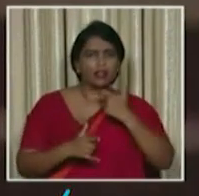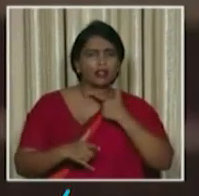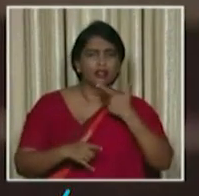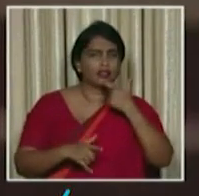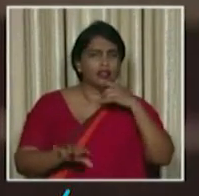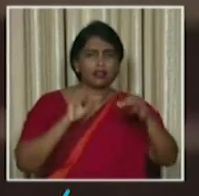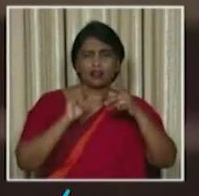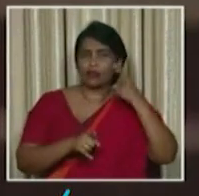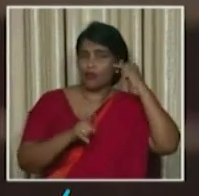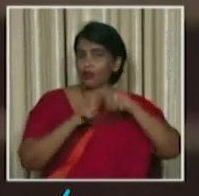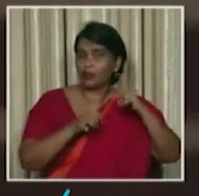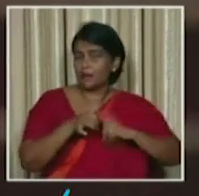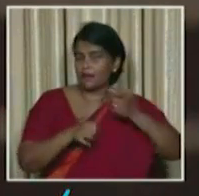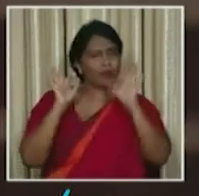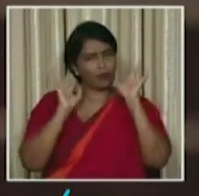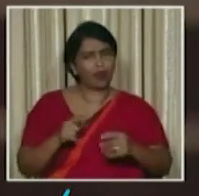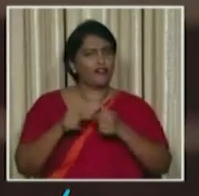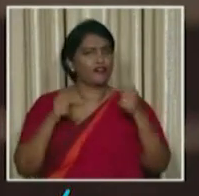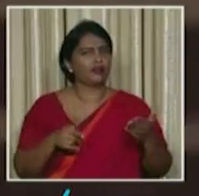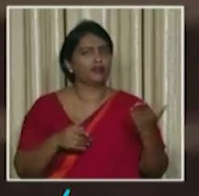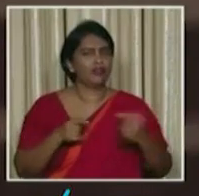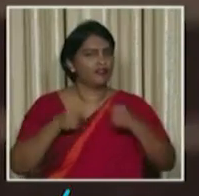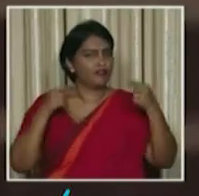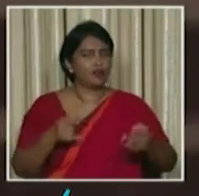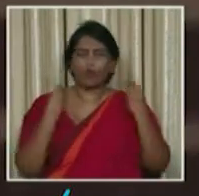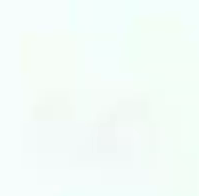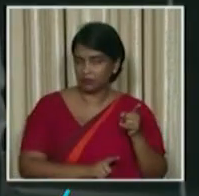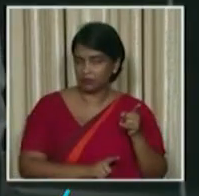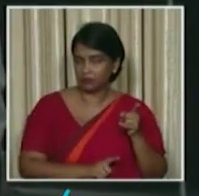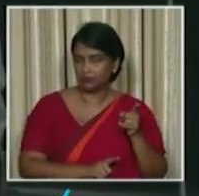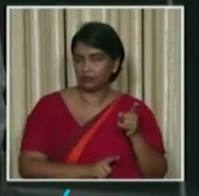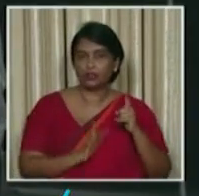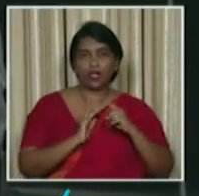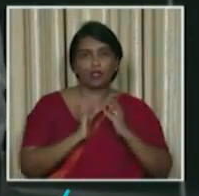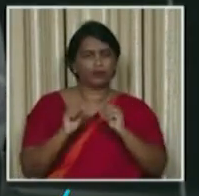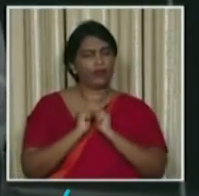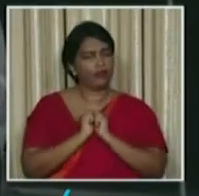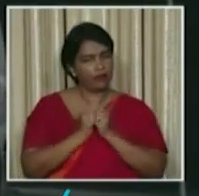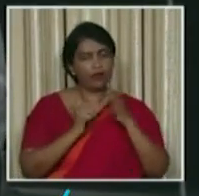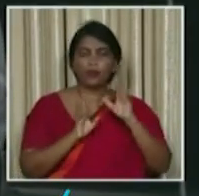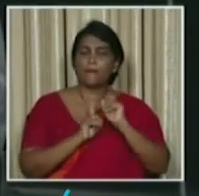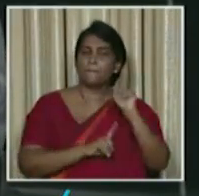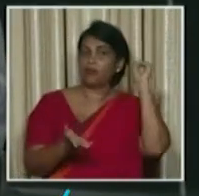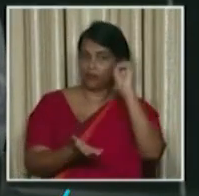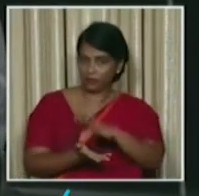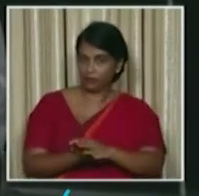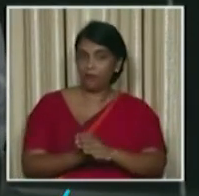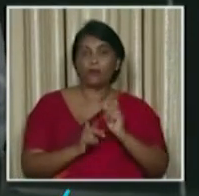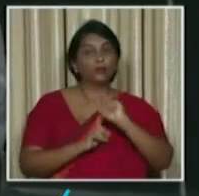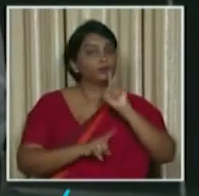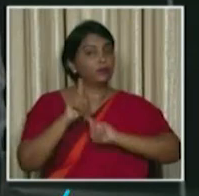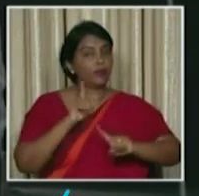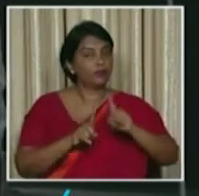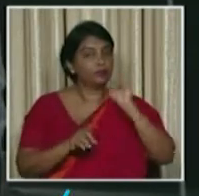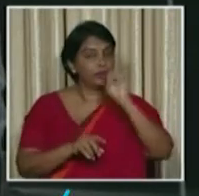ප්‍රශ්න ගැන කතා කරන් තියෙන වටිනා වෙලාවක් විපක්ෂයන් අපරාධයක් කරන්නේ. IMF ලේකණය පාර්ලිමේන්තුවට ගෙනල්ලා